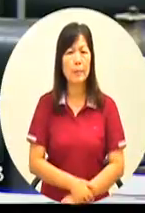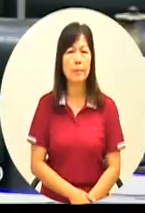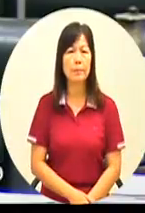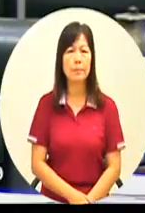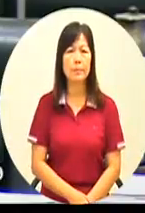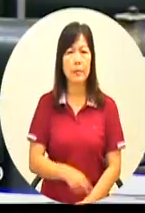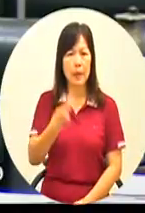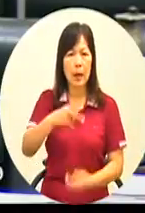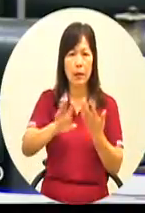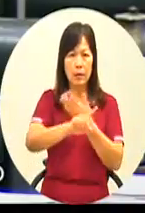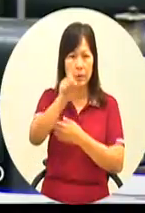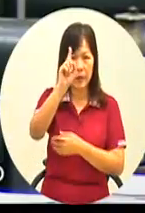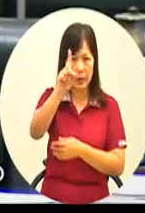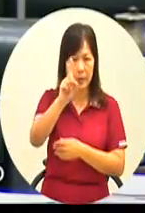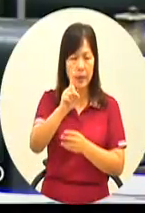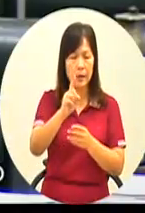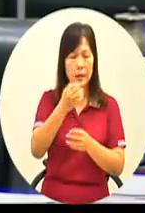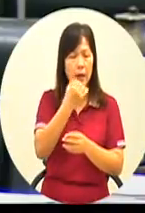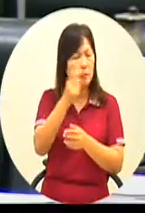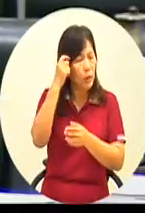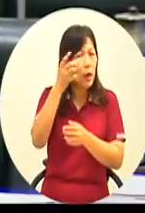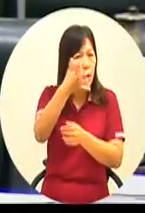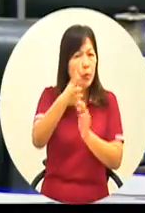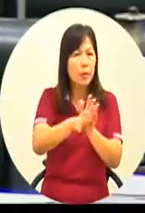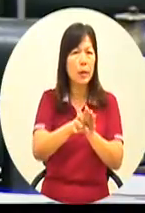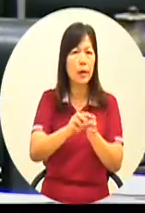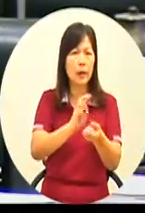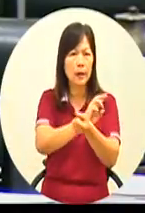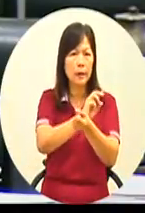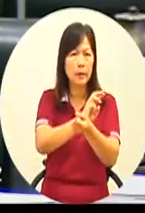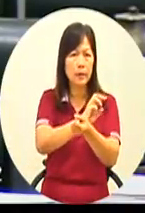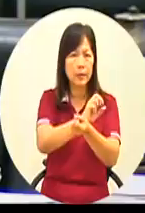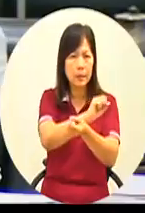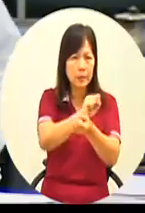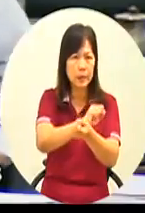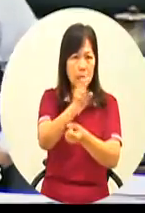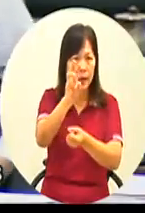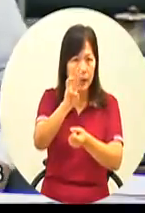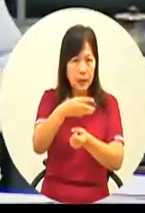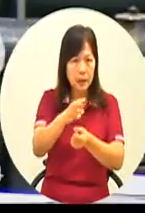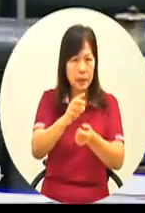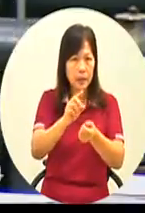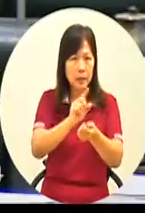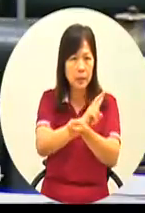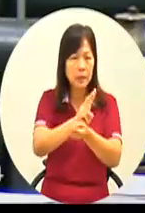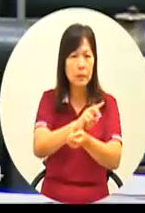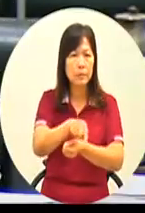刚本来还要请教一下我们三林区的这个中。